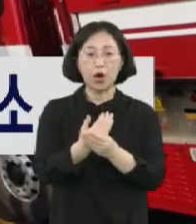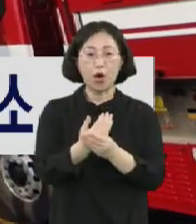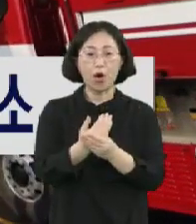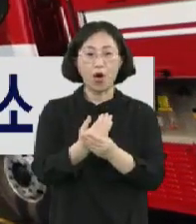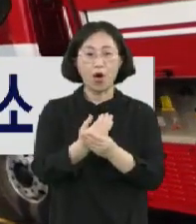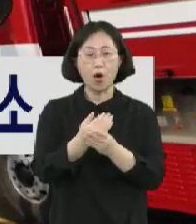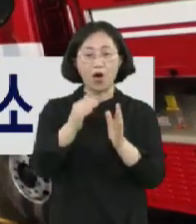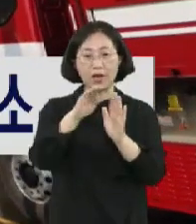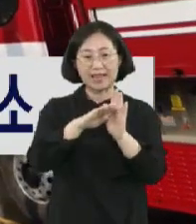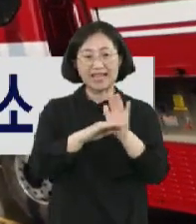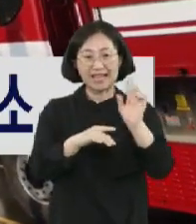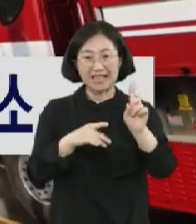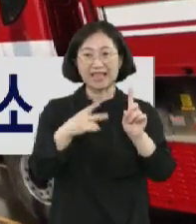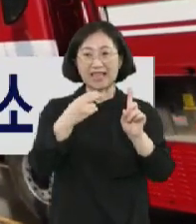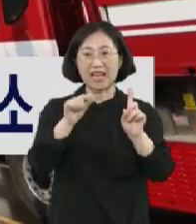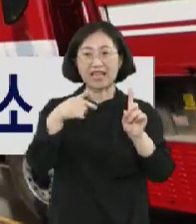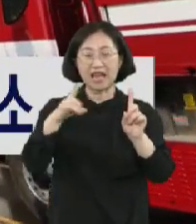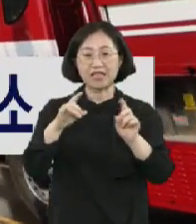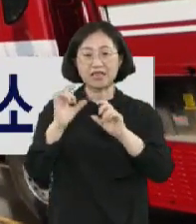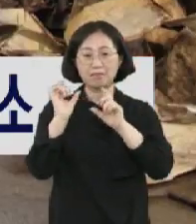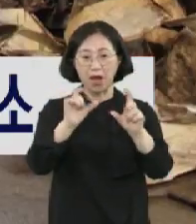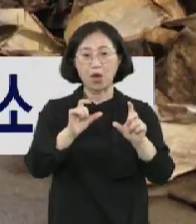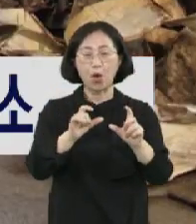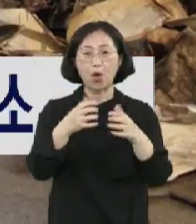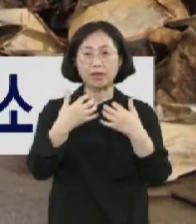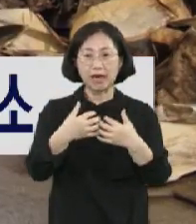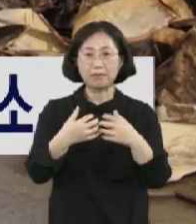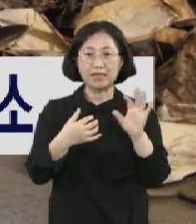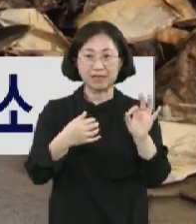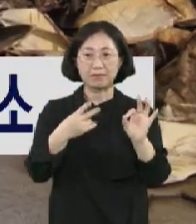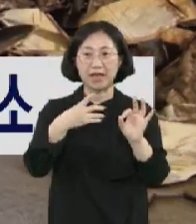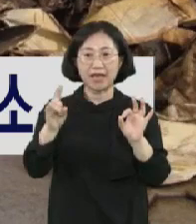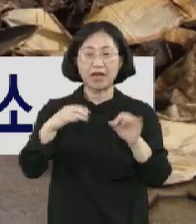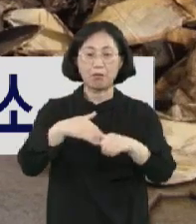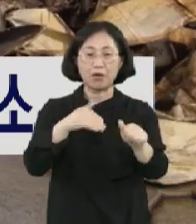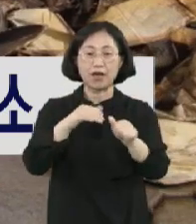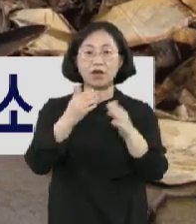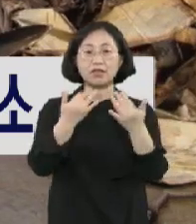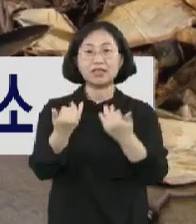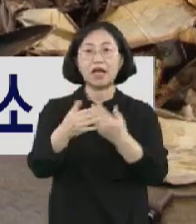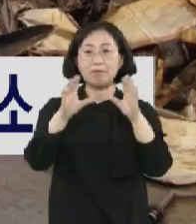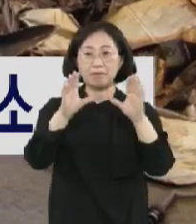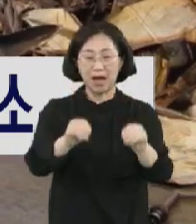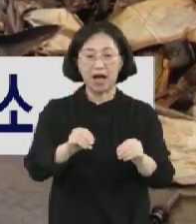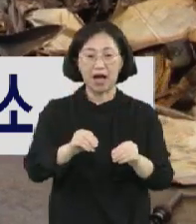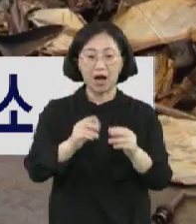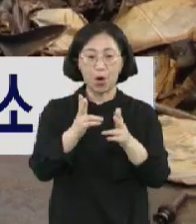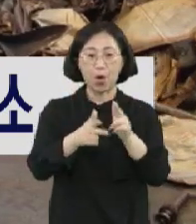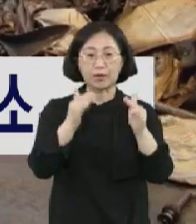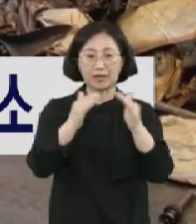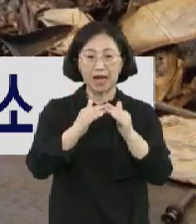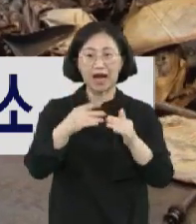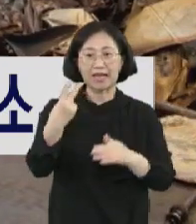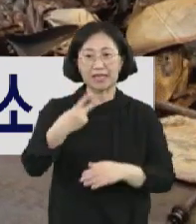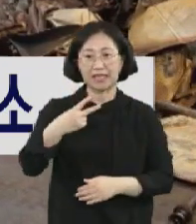대응 1단계를 발령하고 장비 10여 대를 동원해 진화 작업을 벌였습니다. 불은 공장 전체